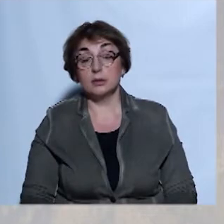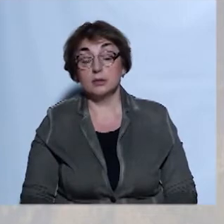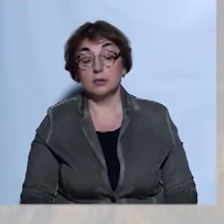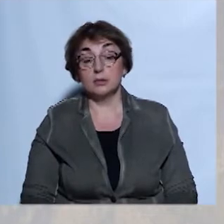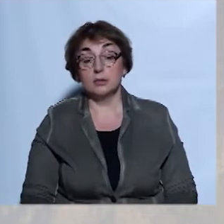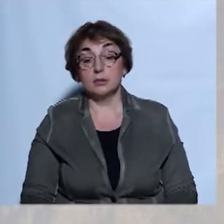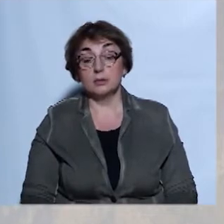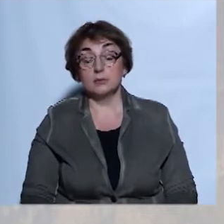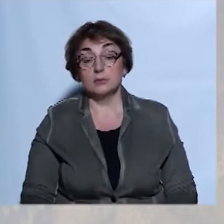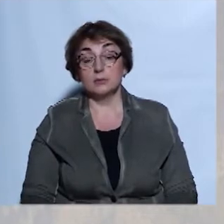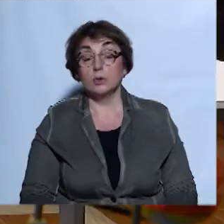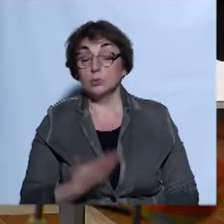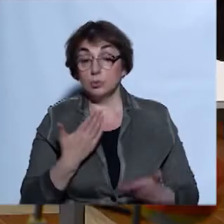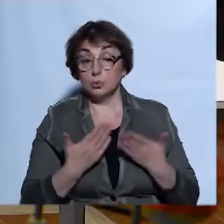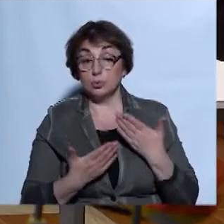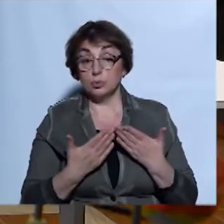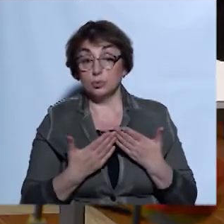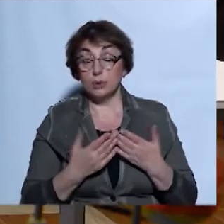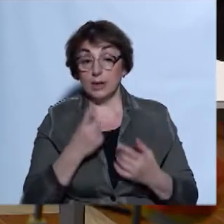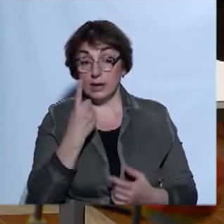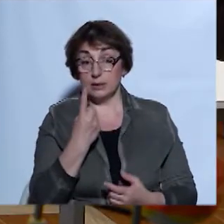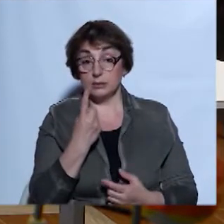გითხრათ, რომ თუ ერთ